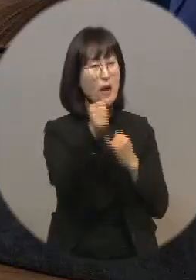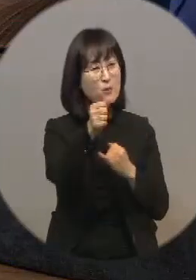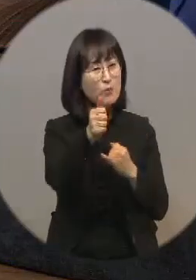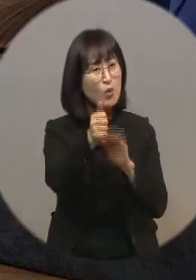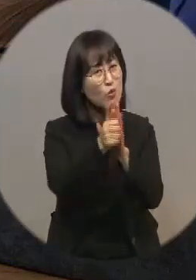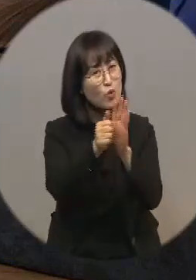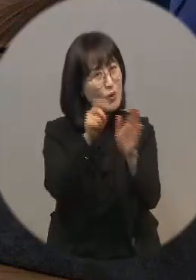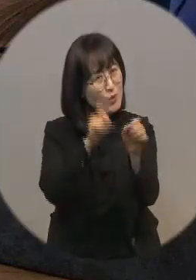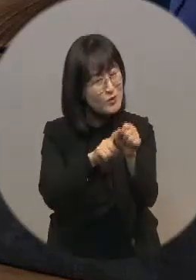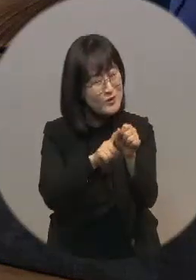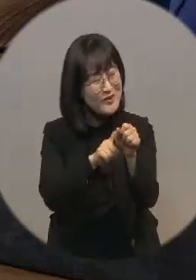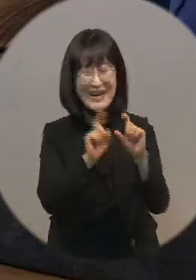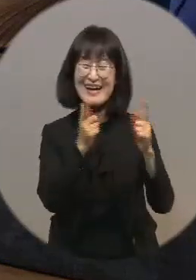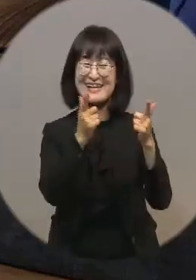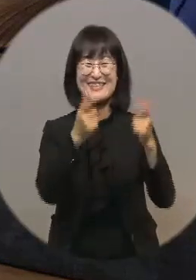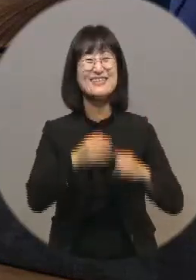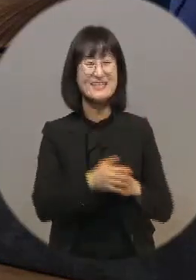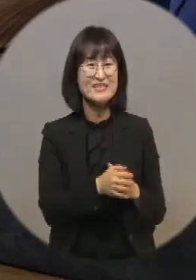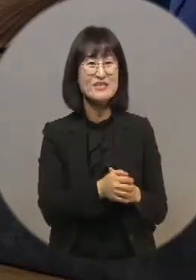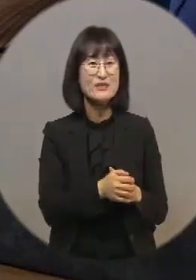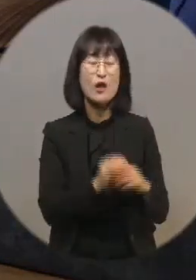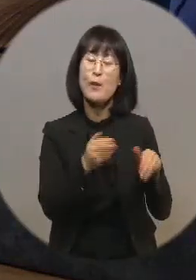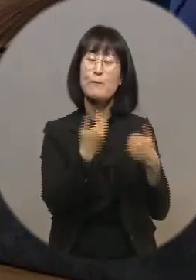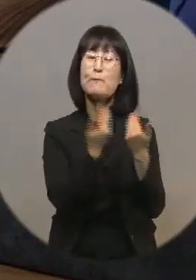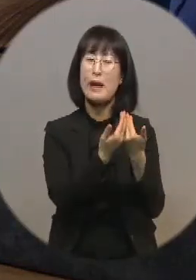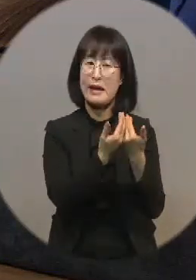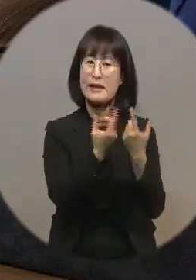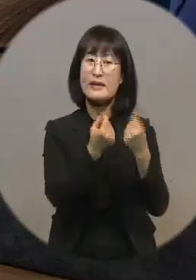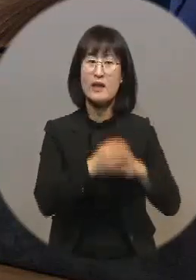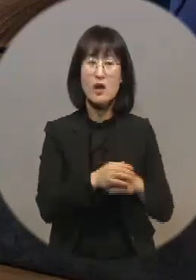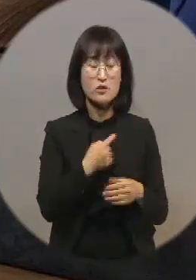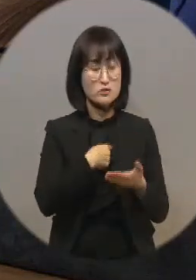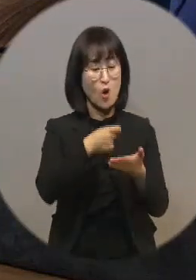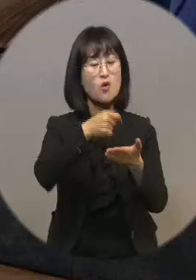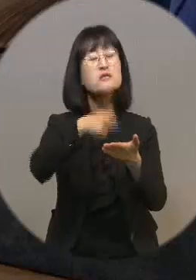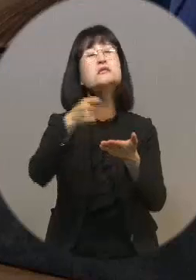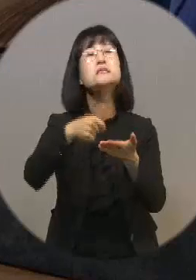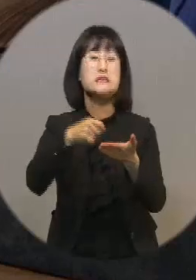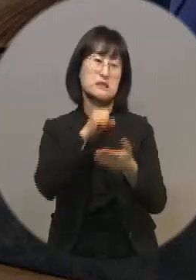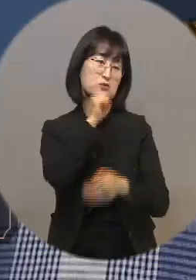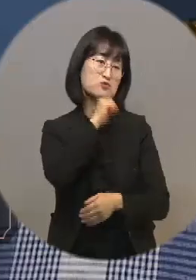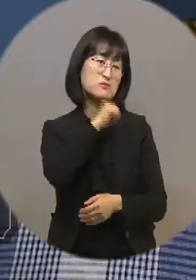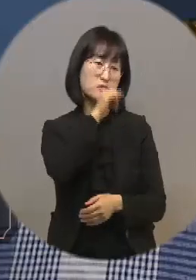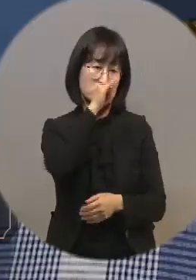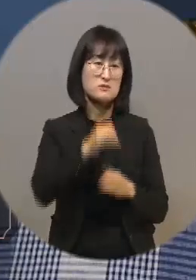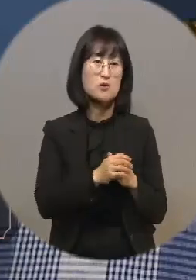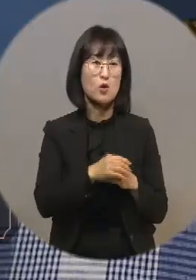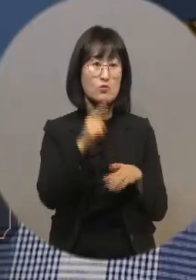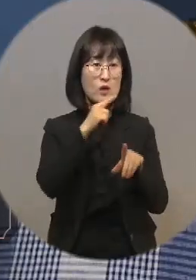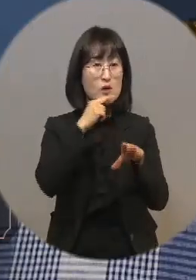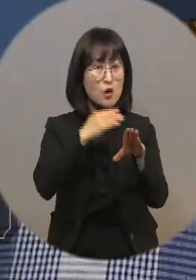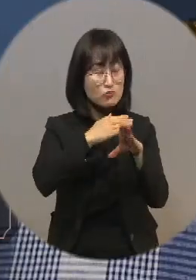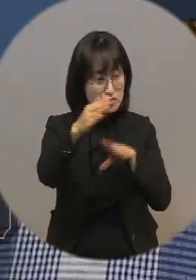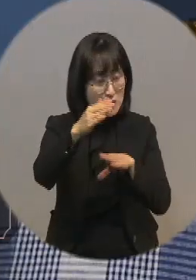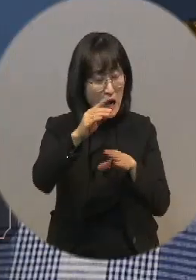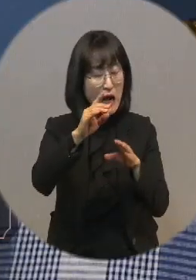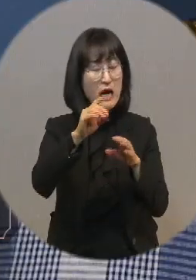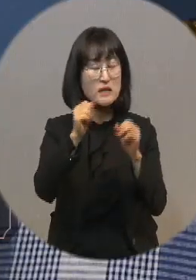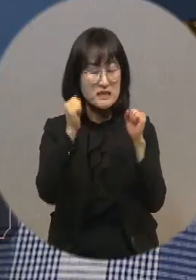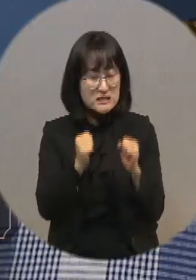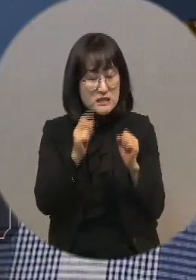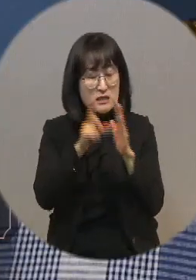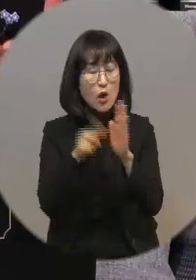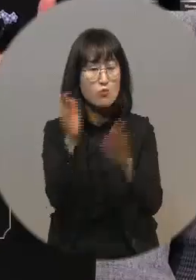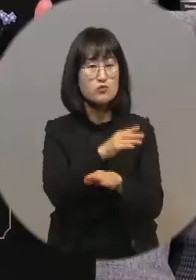반대일 거예요. 제가 글을 쓰는 걸 좋아했었습니다. 왜냐하면 북한에 있을 때부터 쭉 일기를